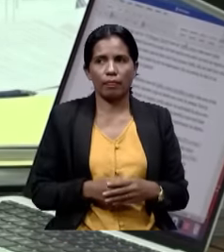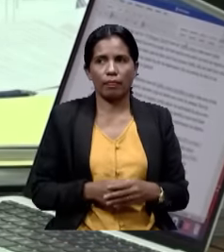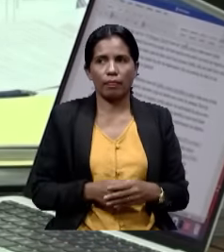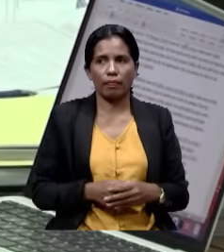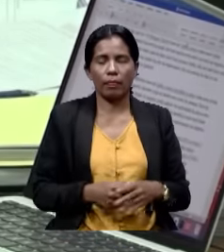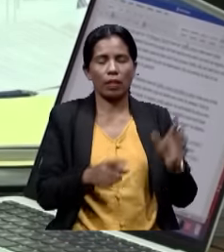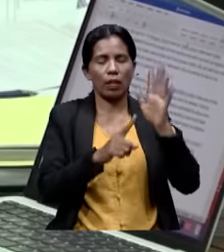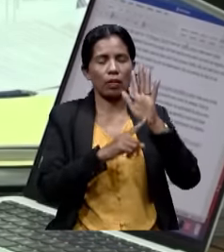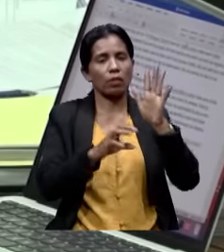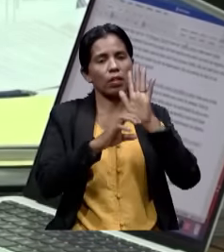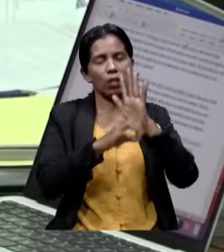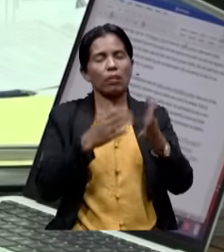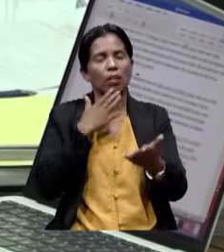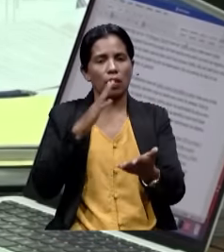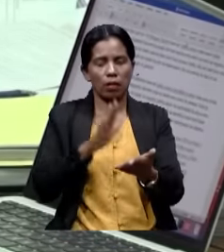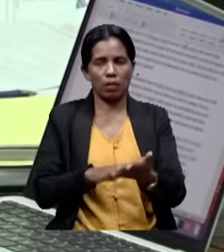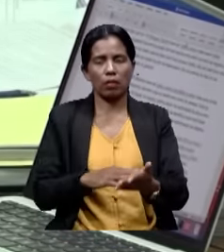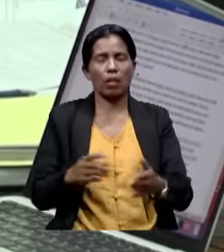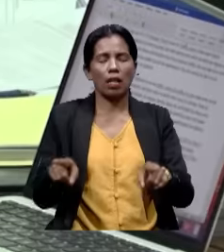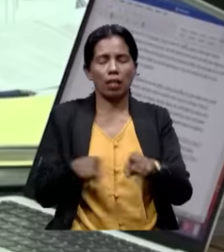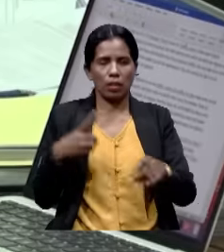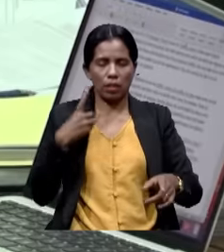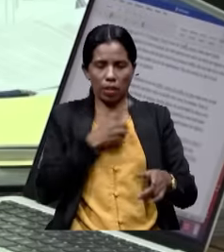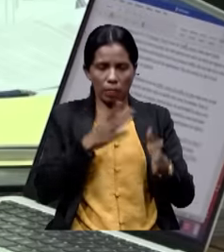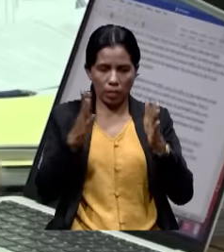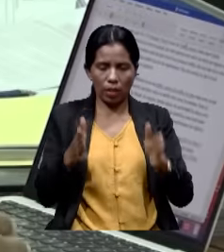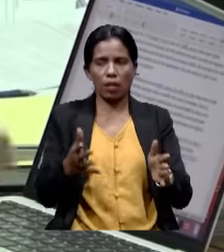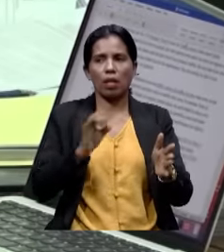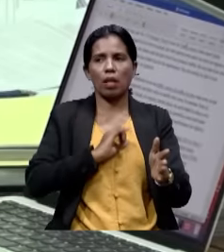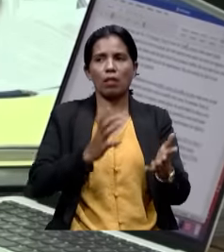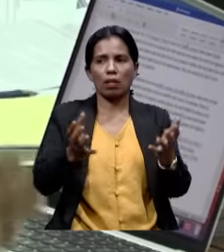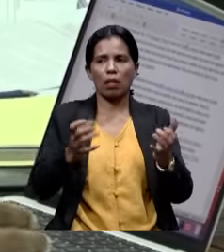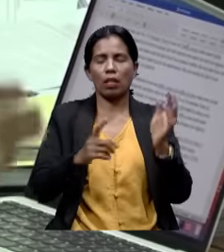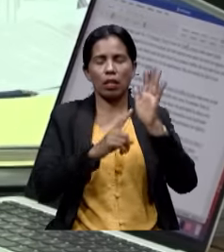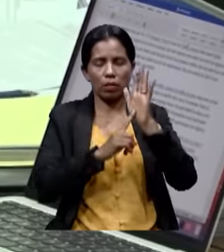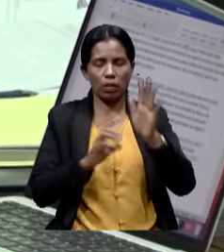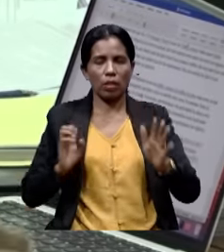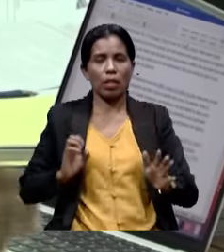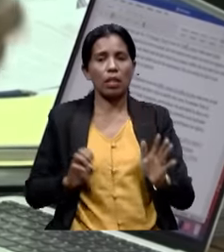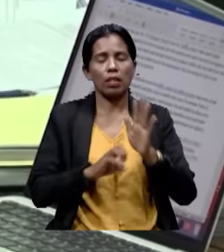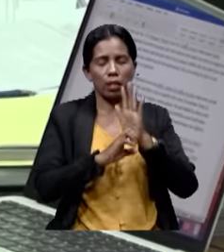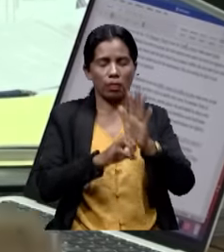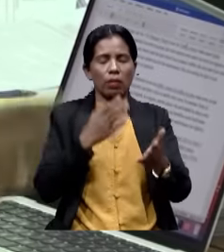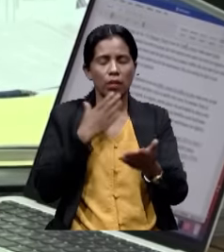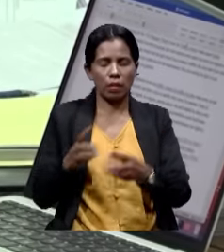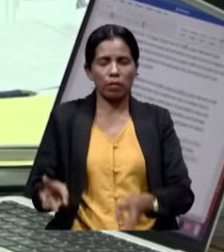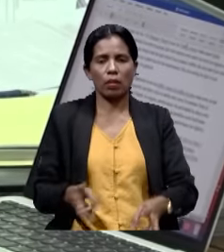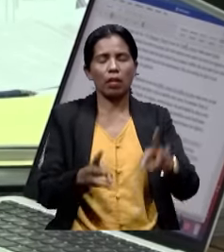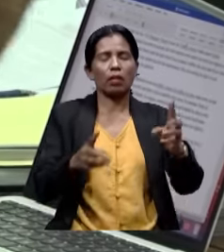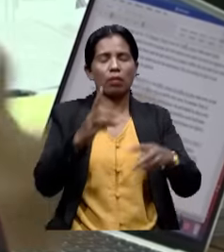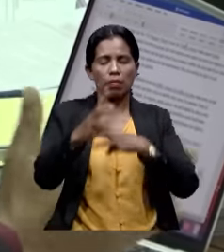hatu de imagine de la dunia. Nudar deputadu hakarak hatu. Hakarak hatu de imagine de dia ba iha publika no ba mamundu de